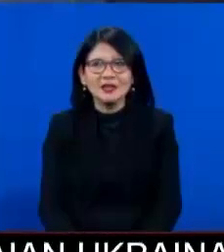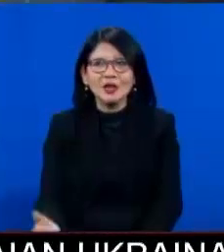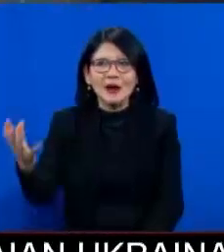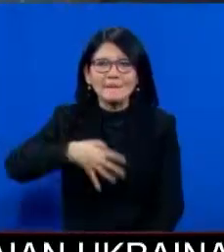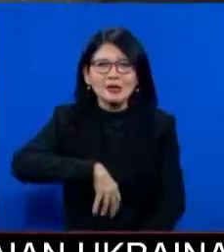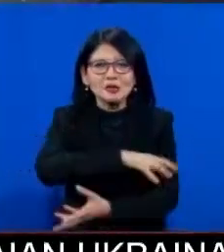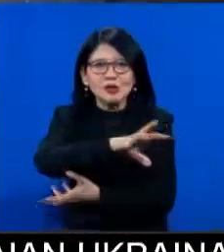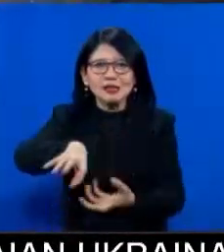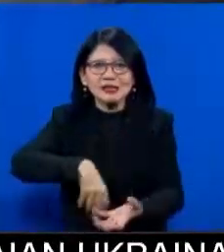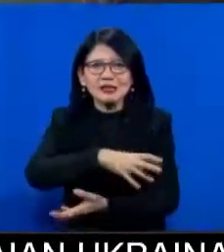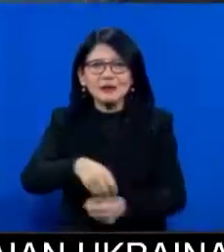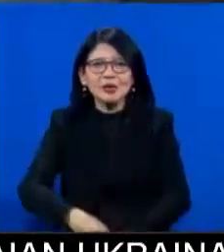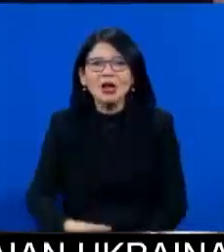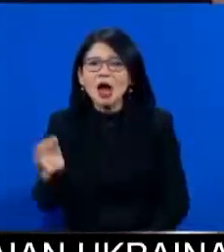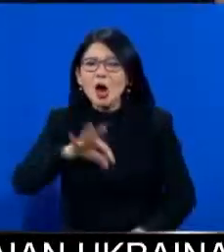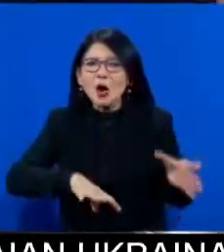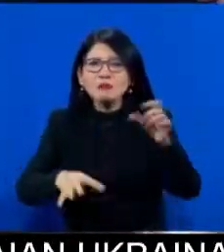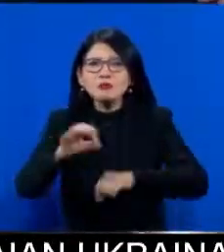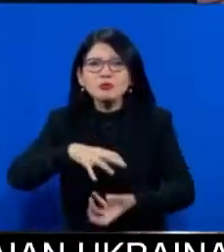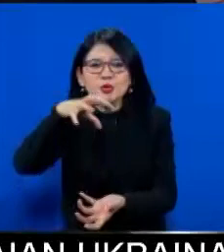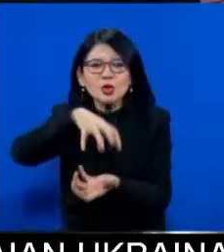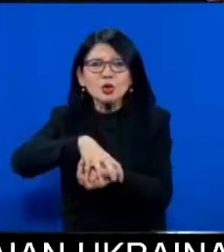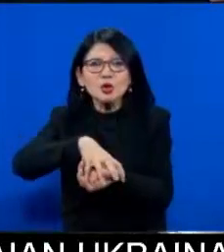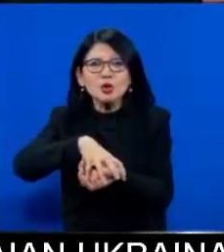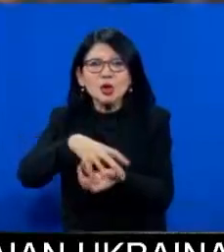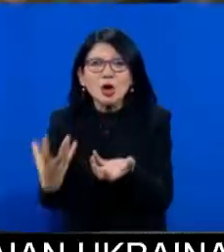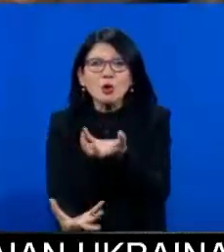Yang digunakan adalah bumbu ungkep yang sudah dihaluskan.